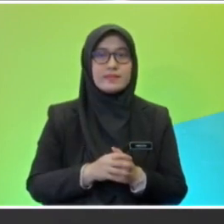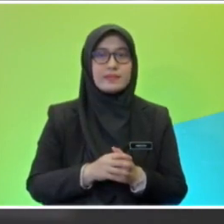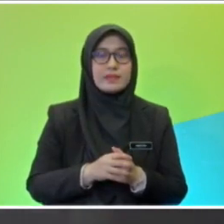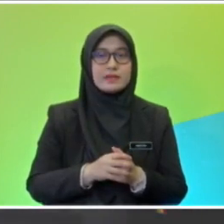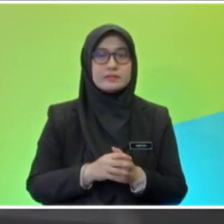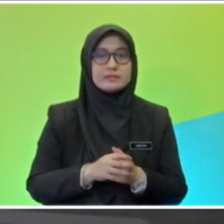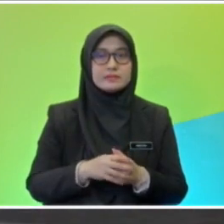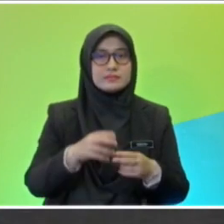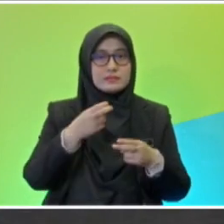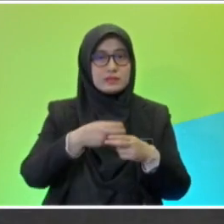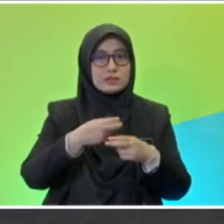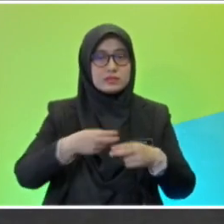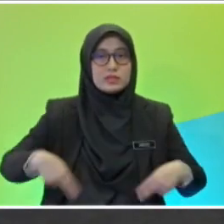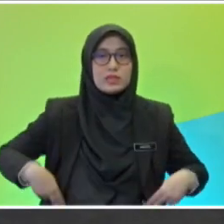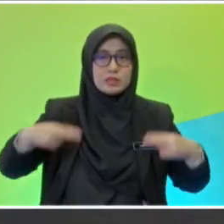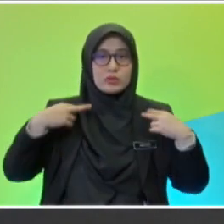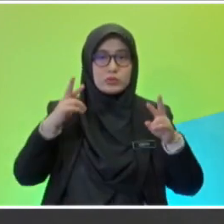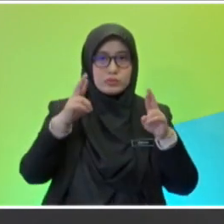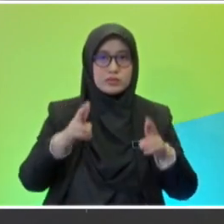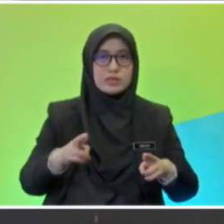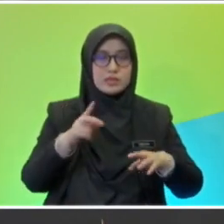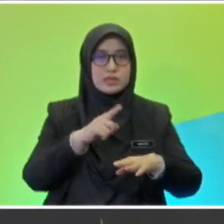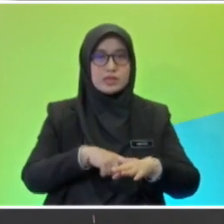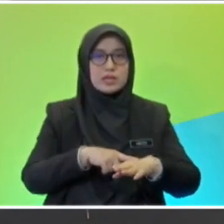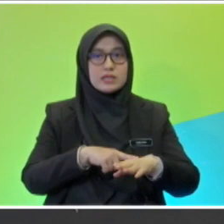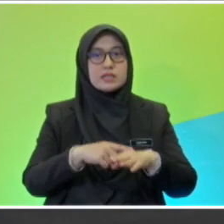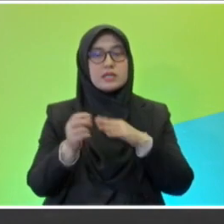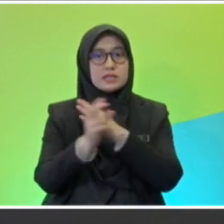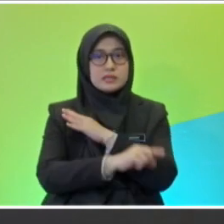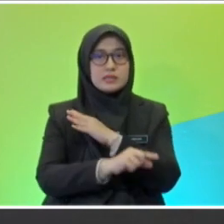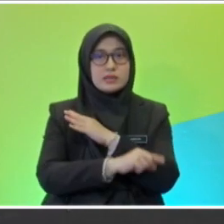masyarakat di Sarawak pada tahun 1894